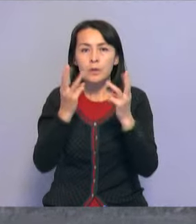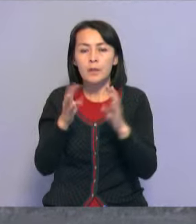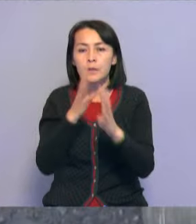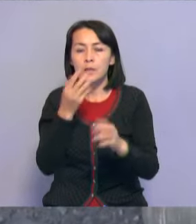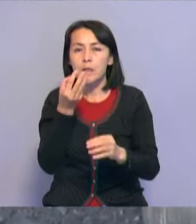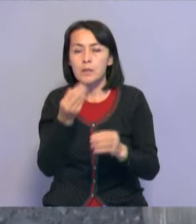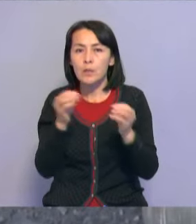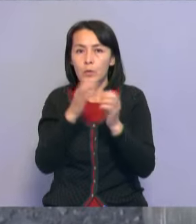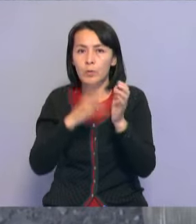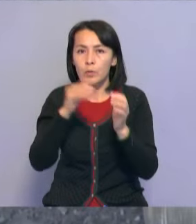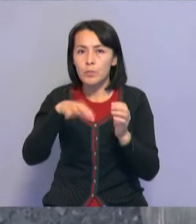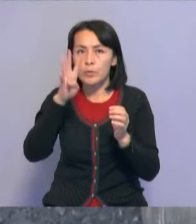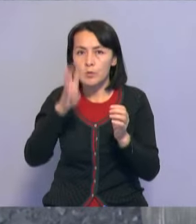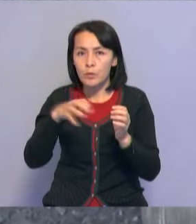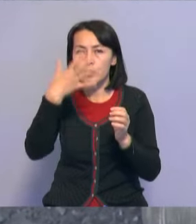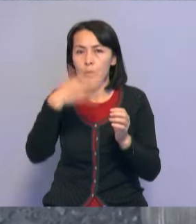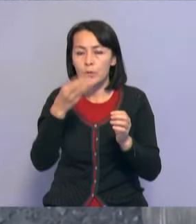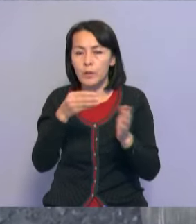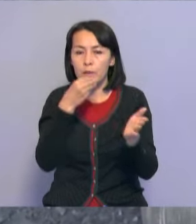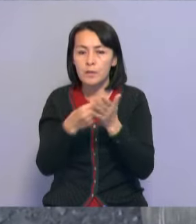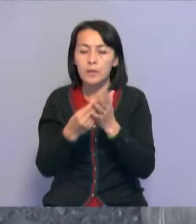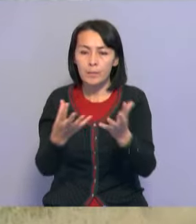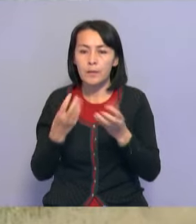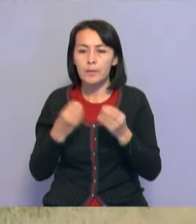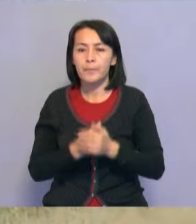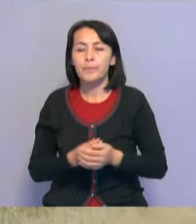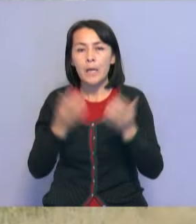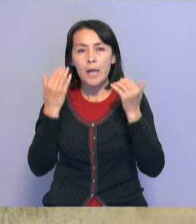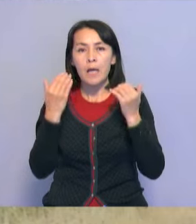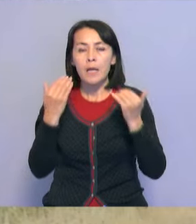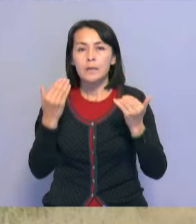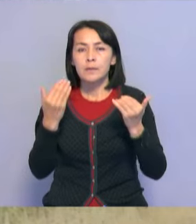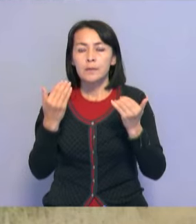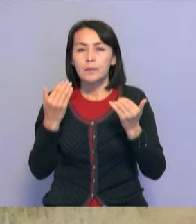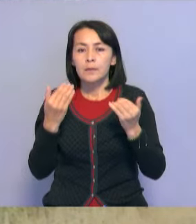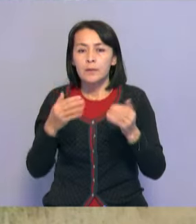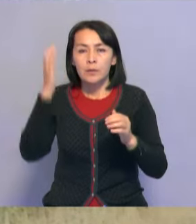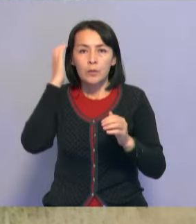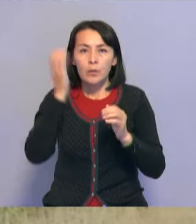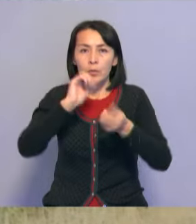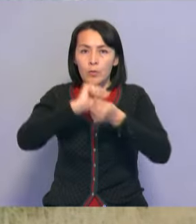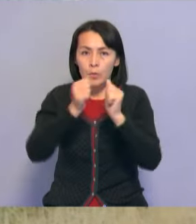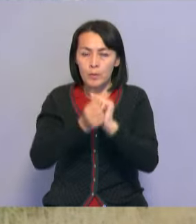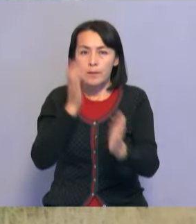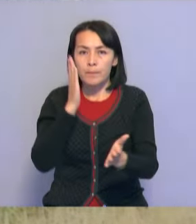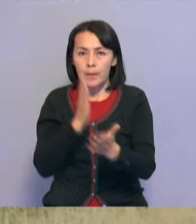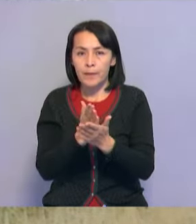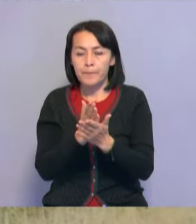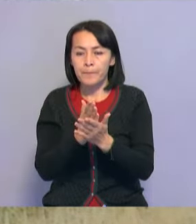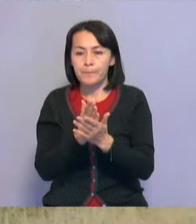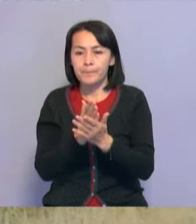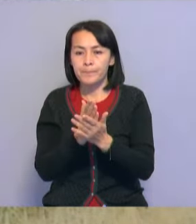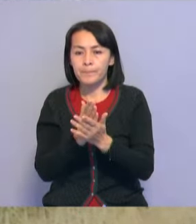кезде 19450 теңгеге алып қалып отыр. Әзірге көмір базда көмір бар.